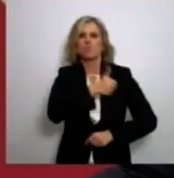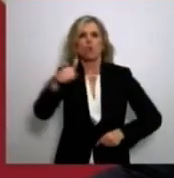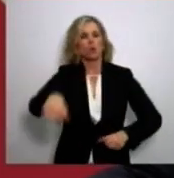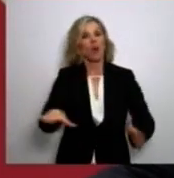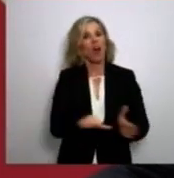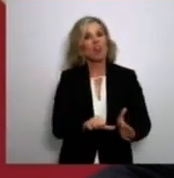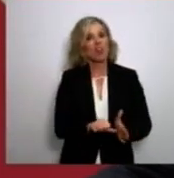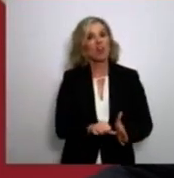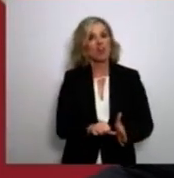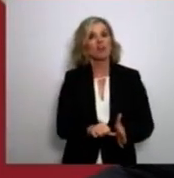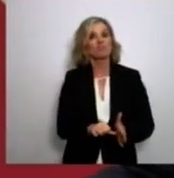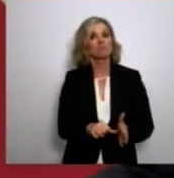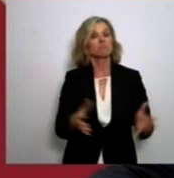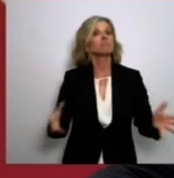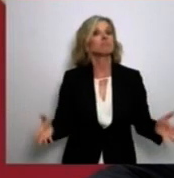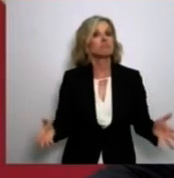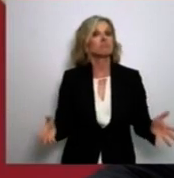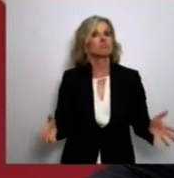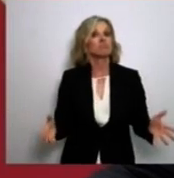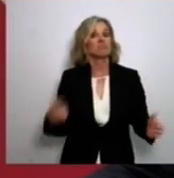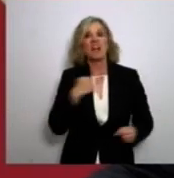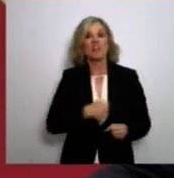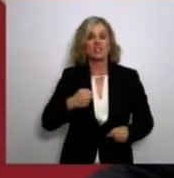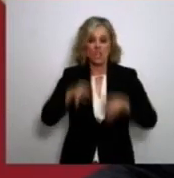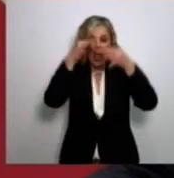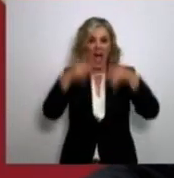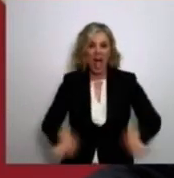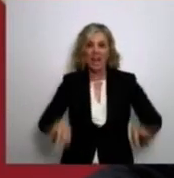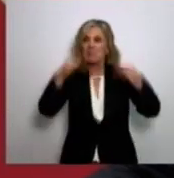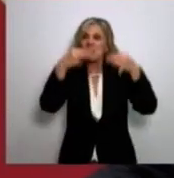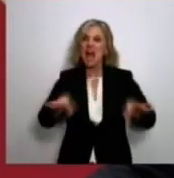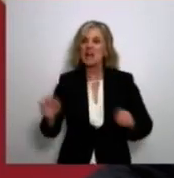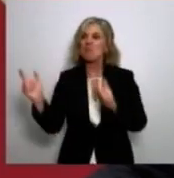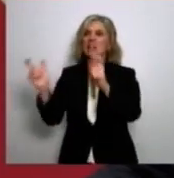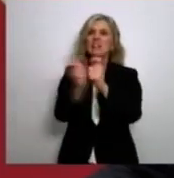Αυτό το κατεστημένο είναι αυτό το οποίο παίρνει τα παιδιά από την φυσική ζωή